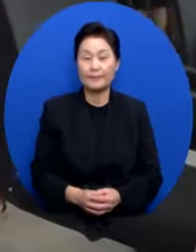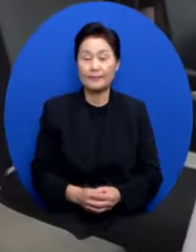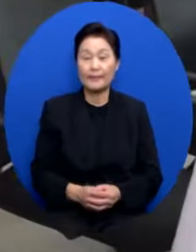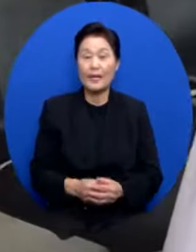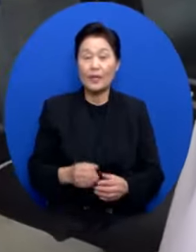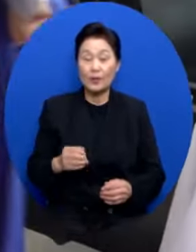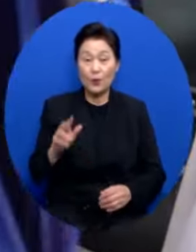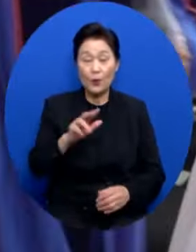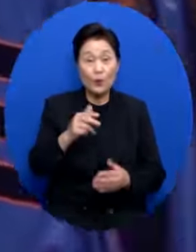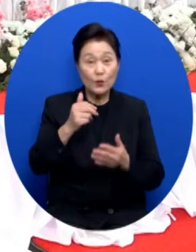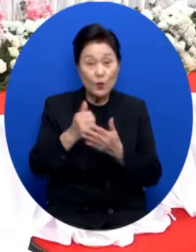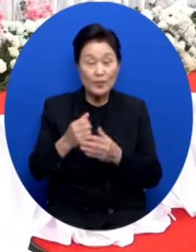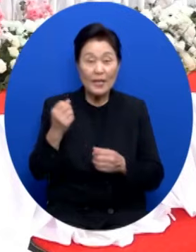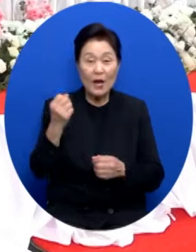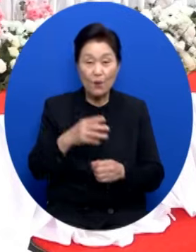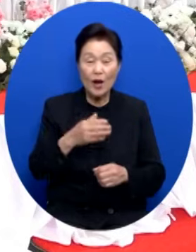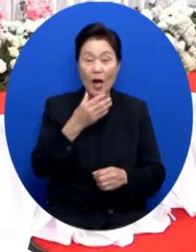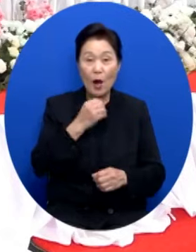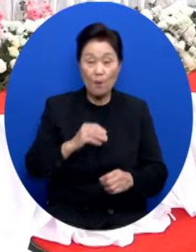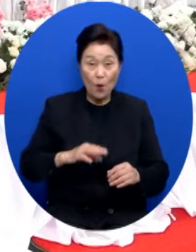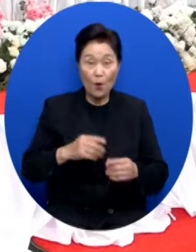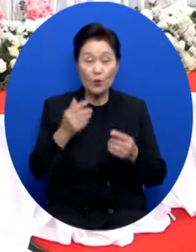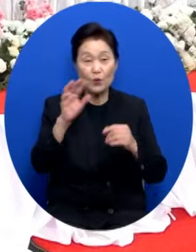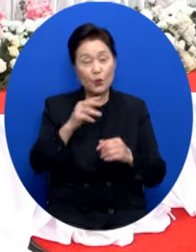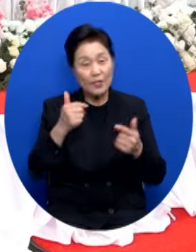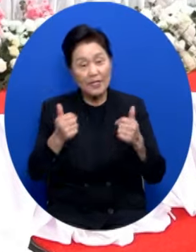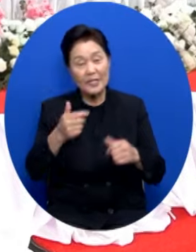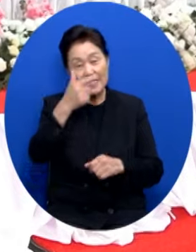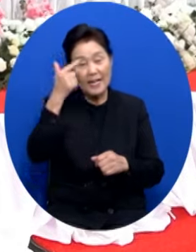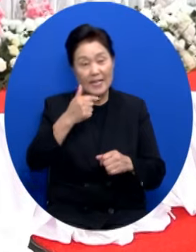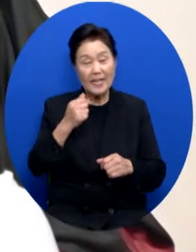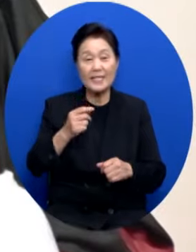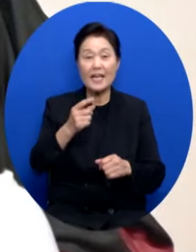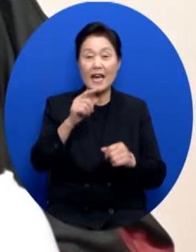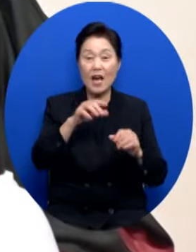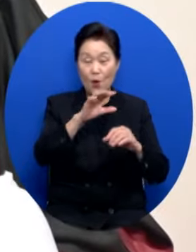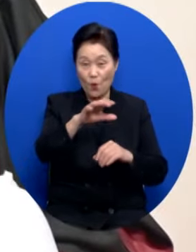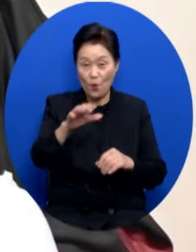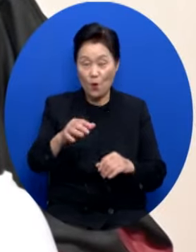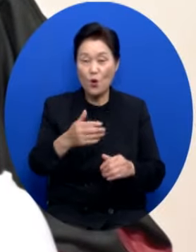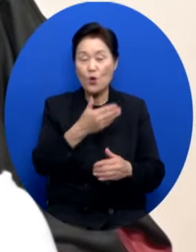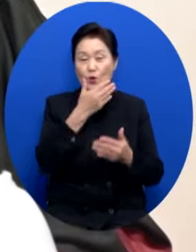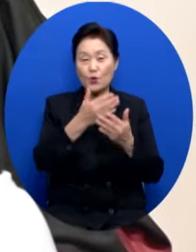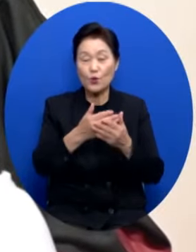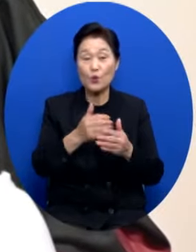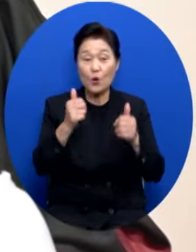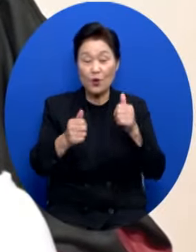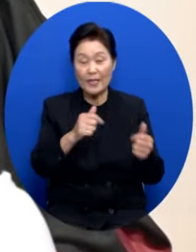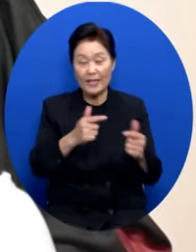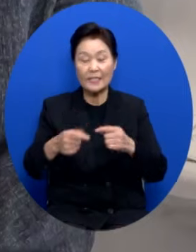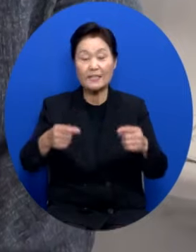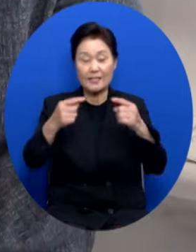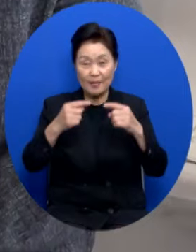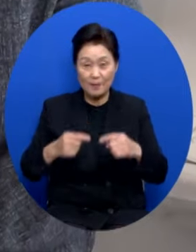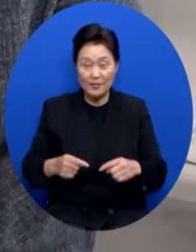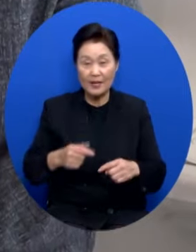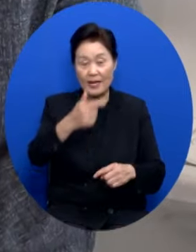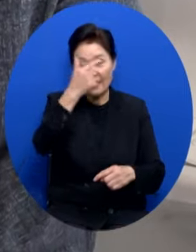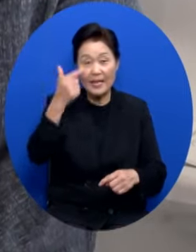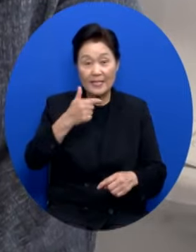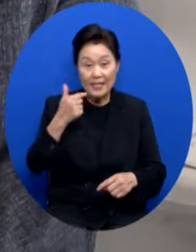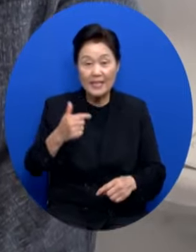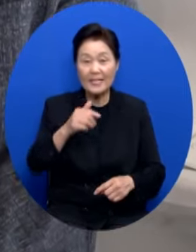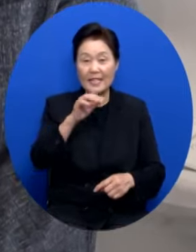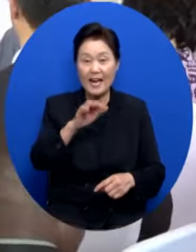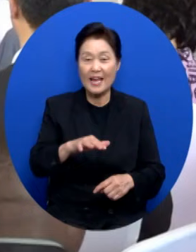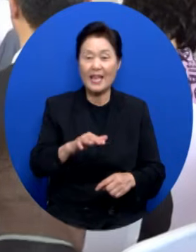김성수 총장, 모건대학교 이희학 총장 등 탄자니아 정교계 주요 인사들이 참석한 행사에서 주 탄자니아